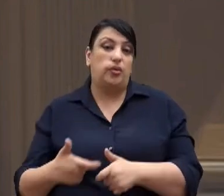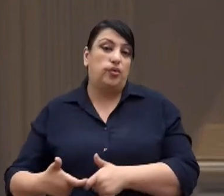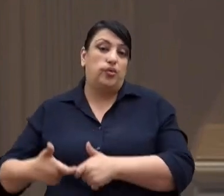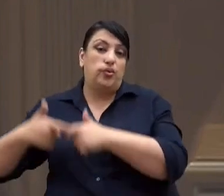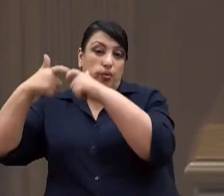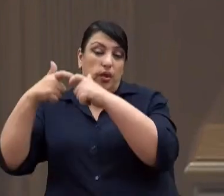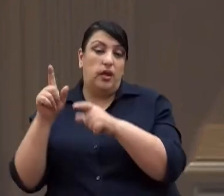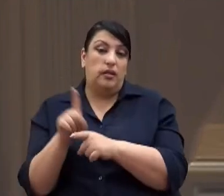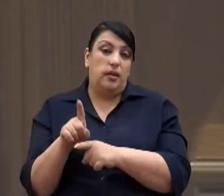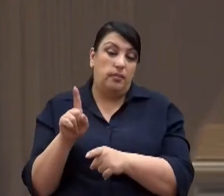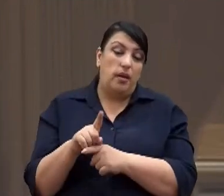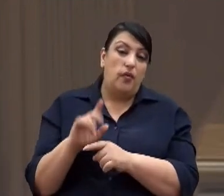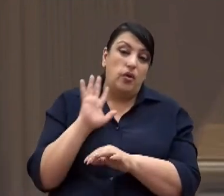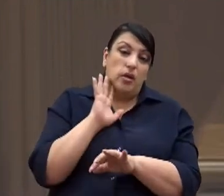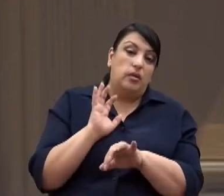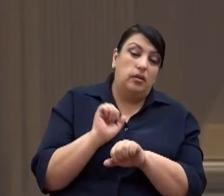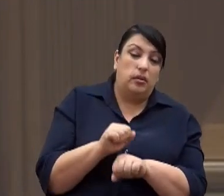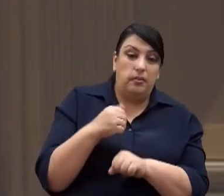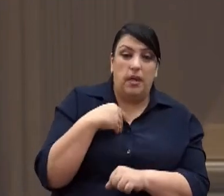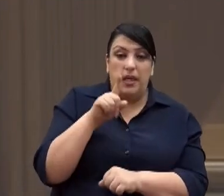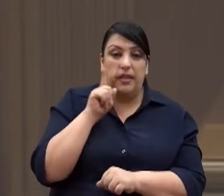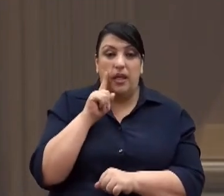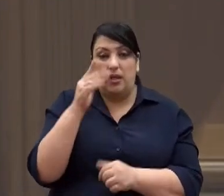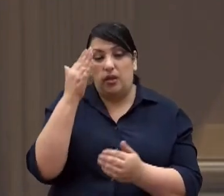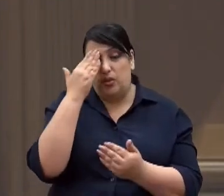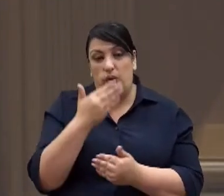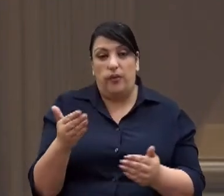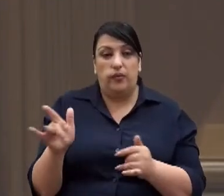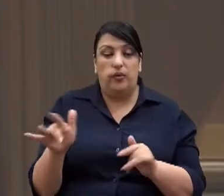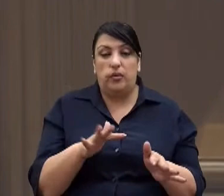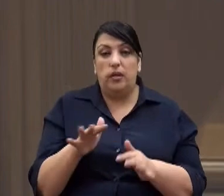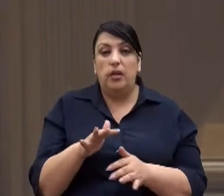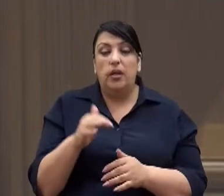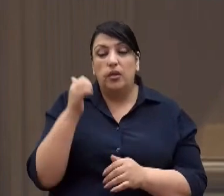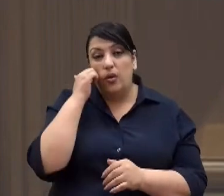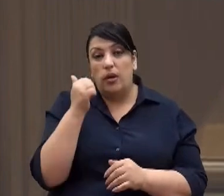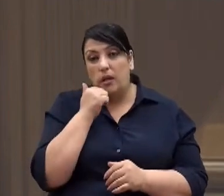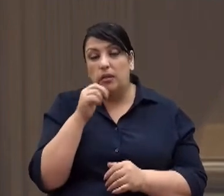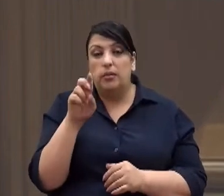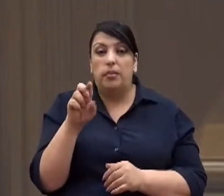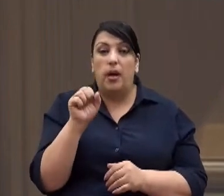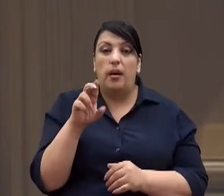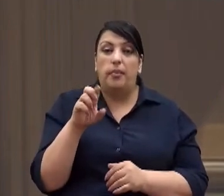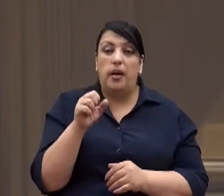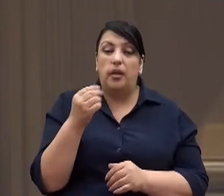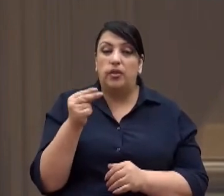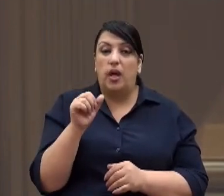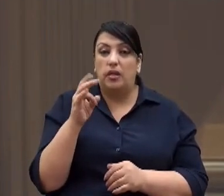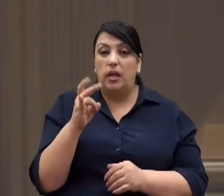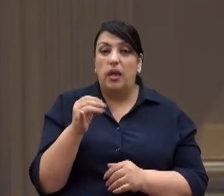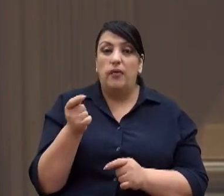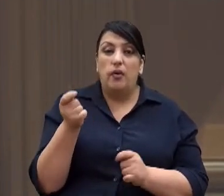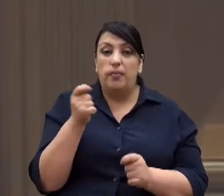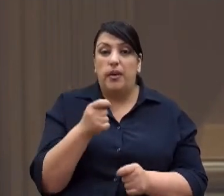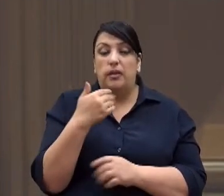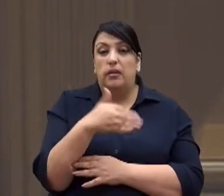որը պաշտպանելու է մեր երիտասարդ ժողովրդավարությունը։ Շնորհակալ եմ գործընկերոջս պարոն Բաբաջանյանին, որը բերեց այդ դրոշը, դա